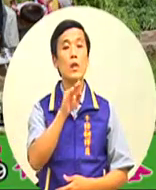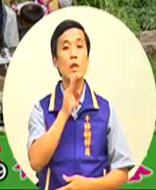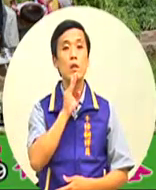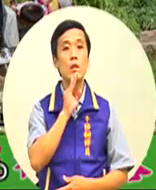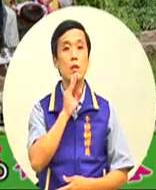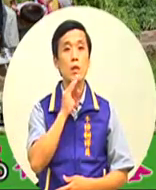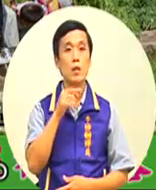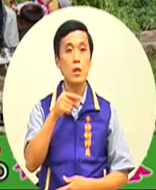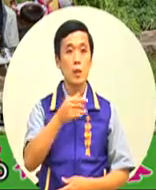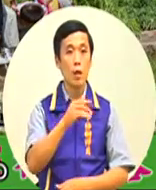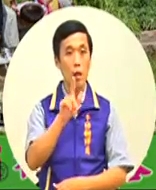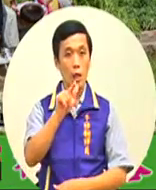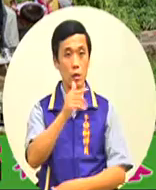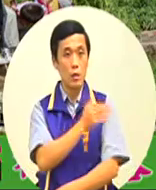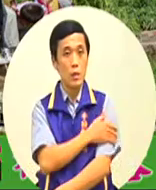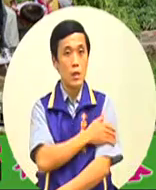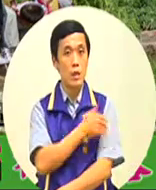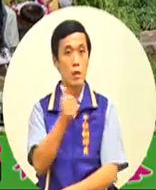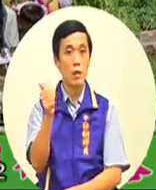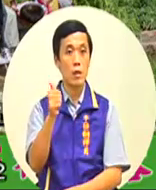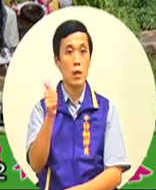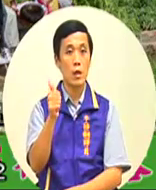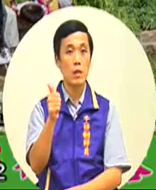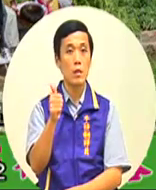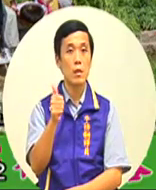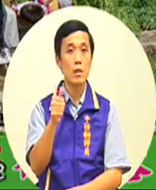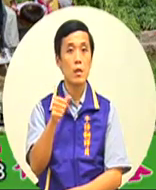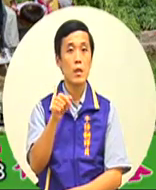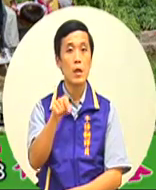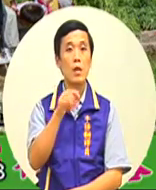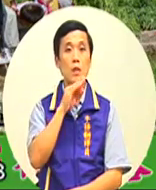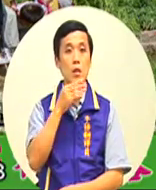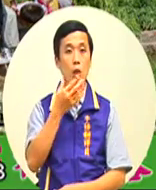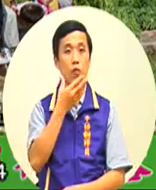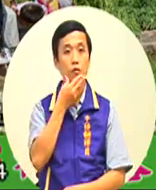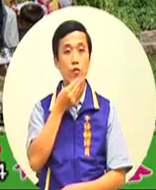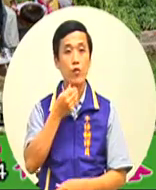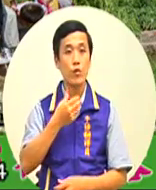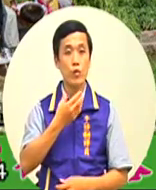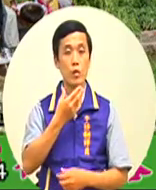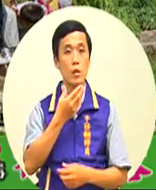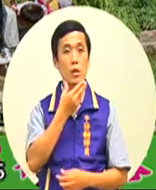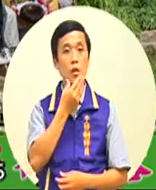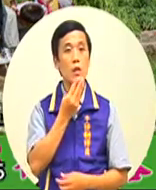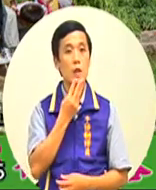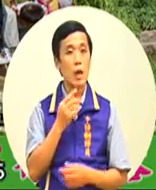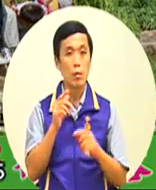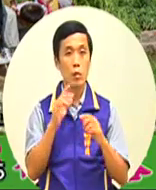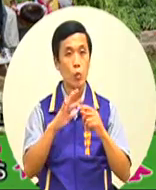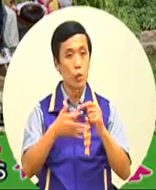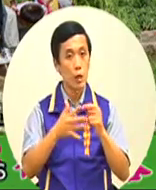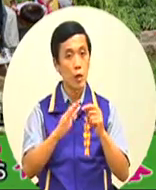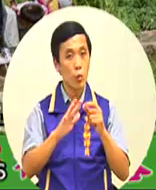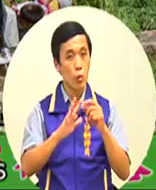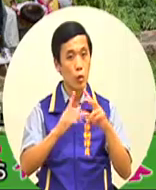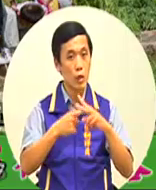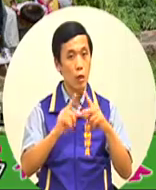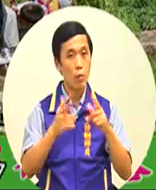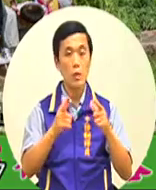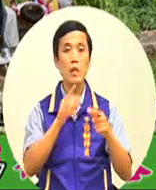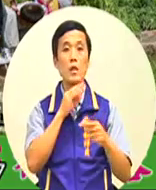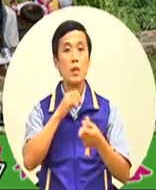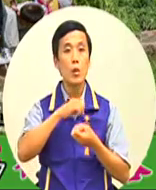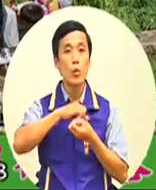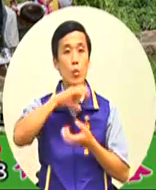们陈老师哈，陈老师他是湖翔国小哦。哎，不是福祥，瑞祥啊，瑞祥国